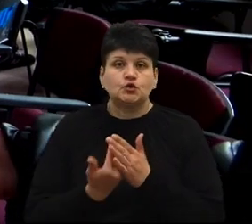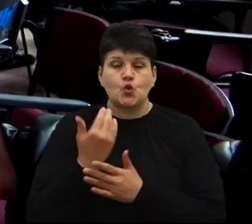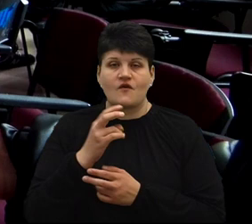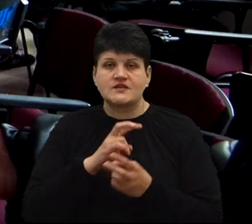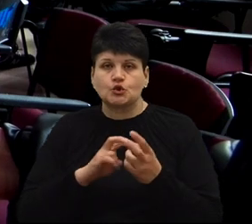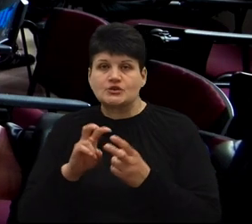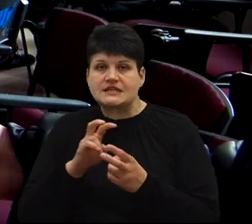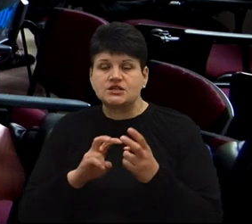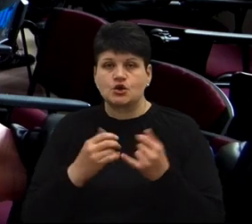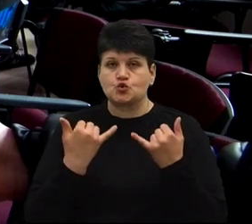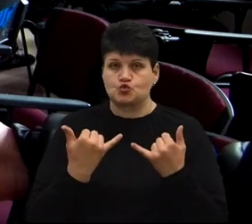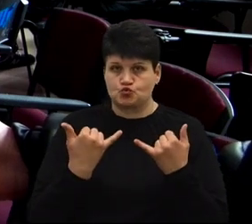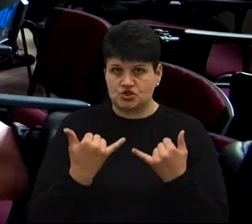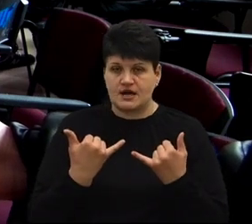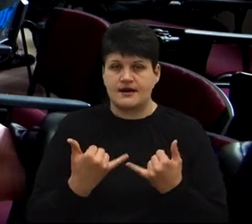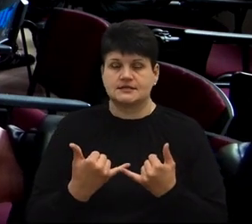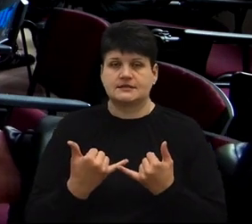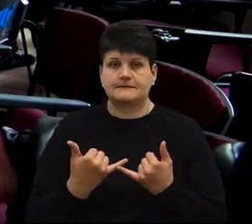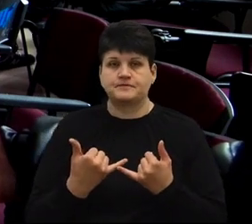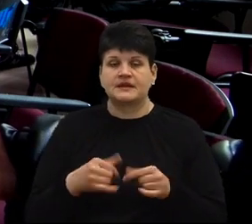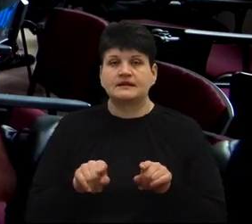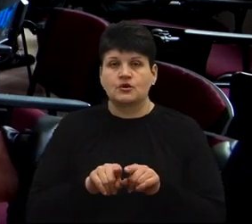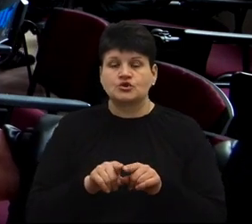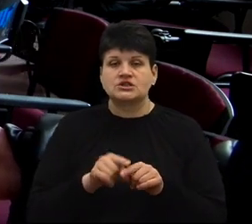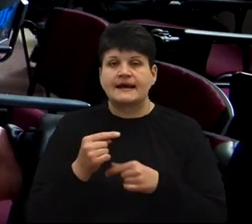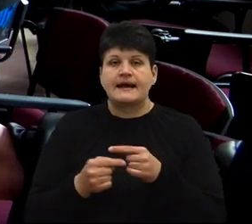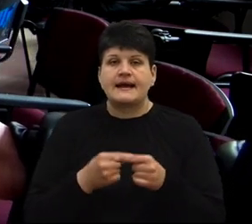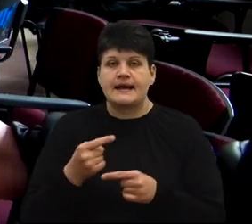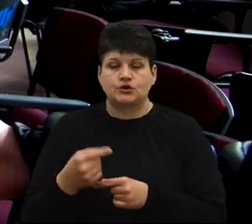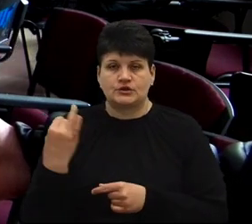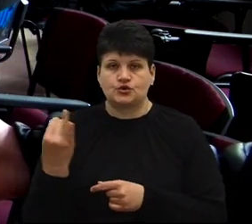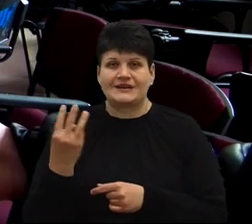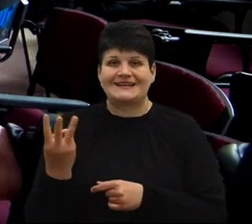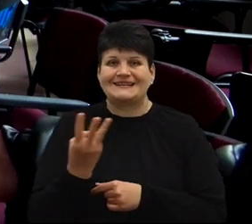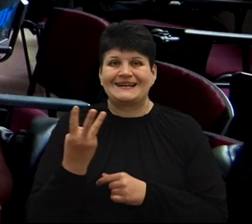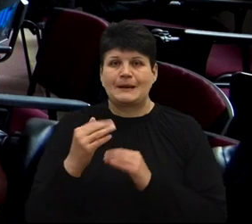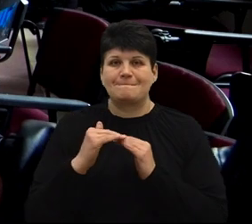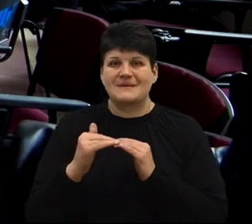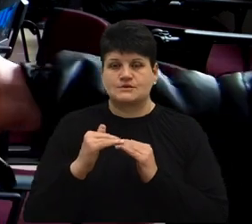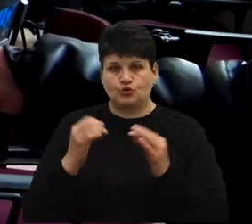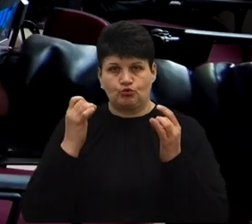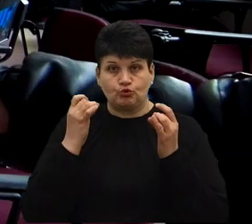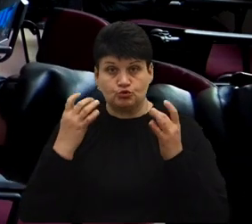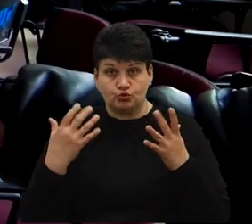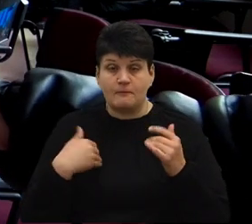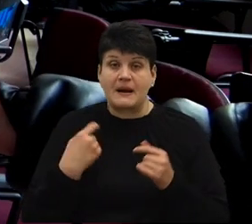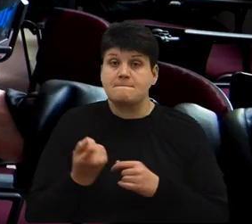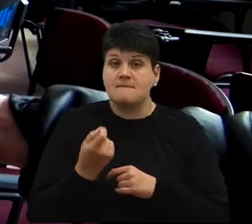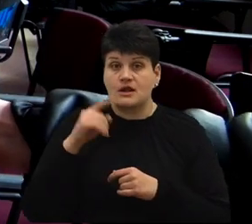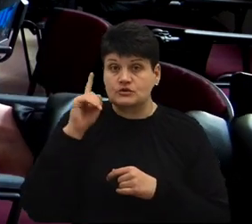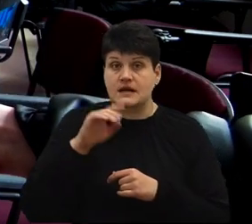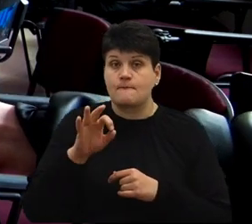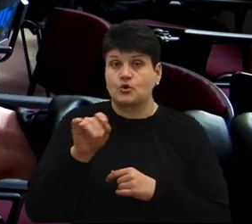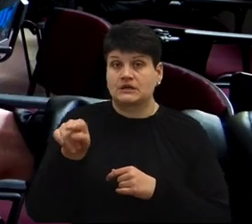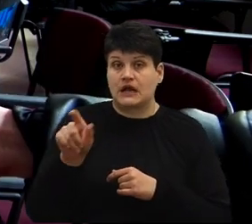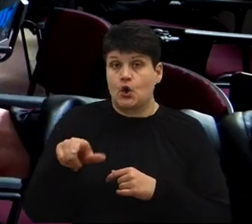сучасні зокрема генної історії носіїв Трипільської культури це дуже важливо адже ми мало знаємо про тих людей